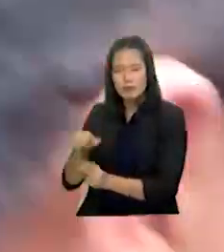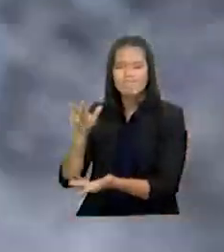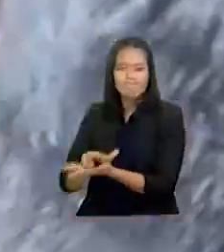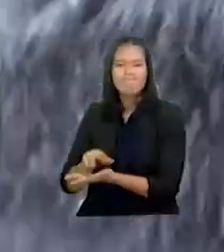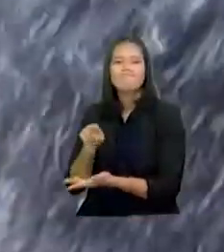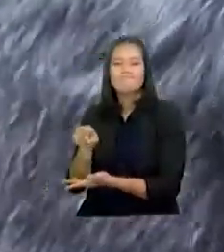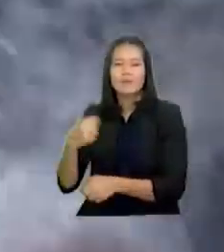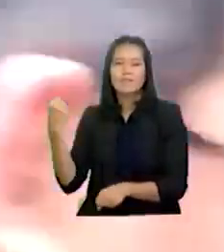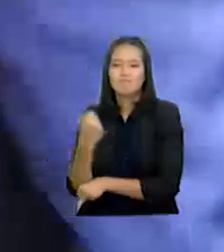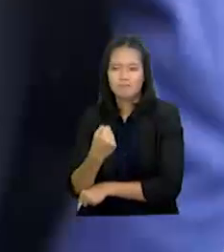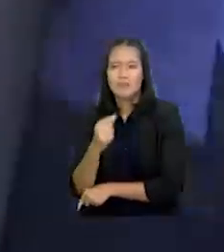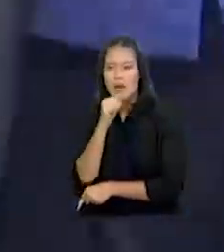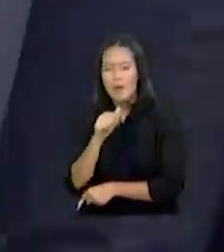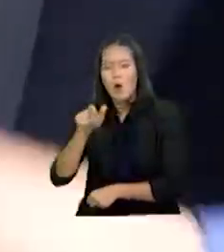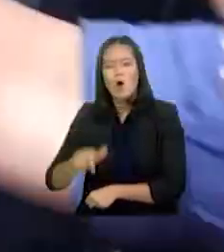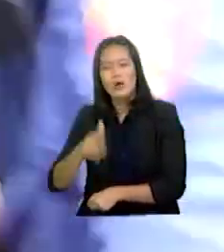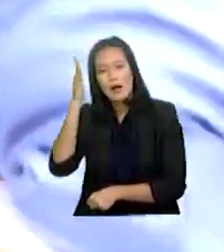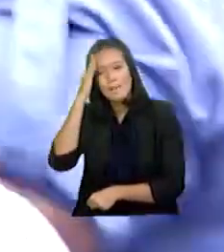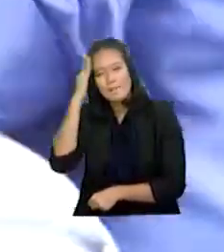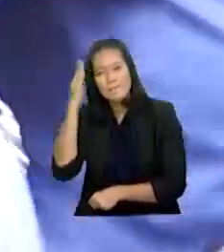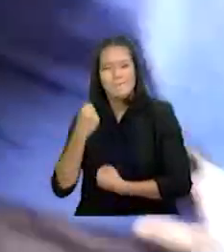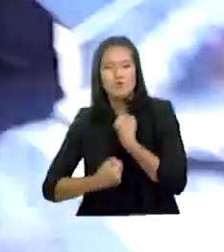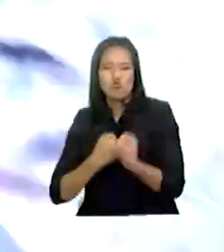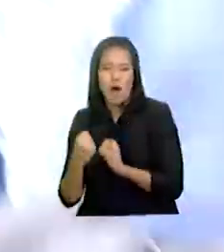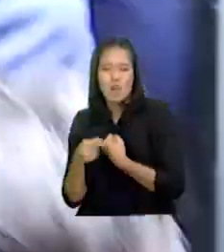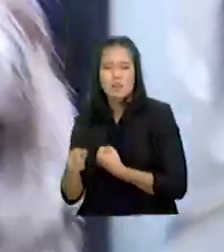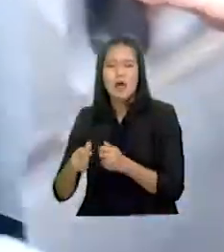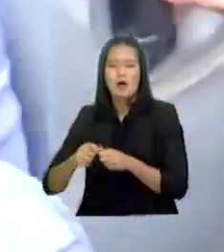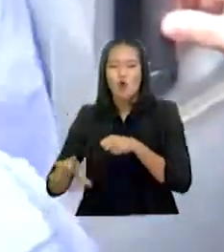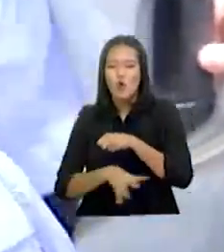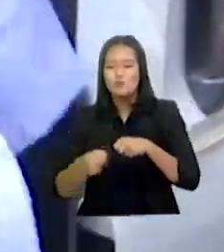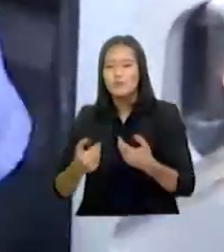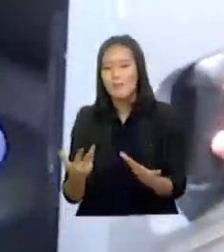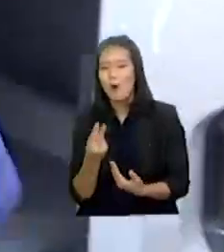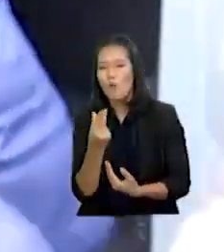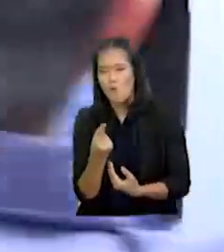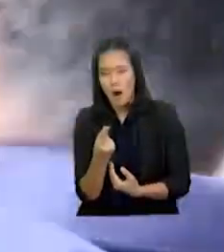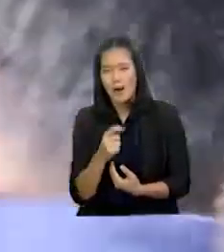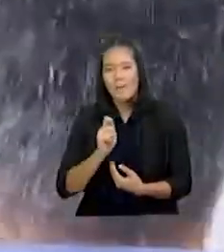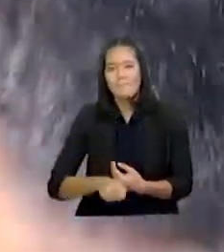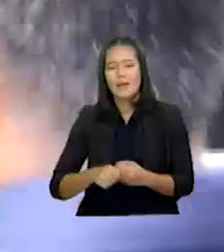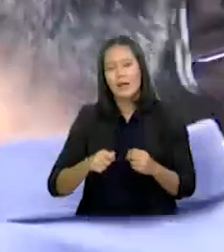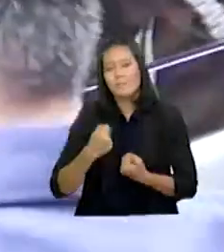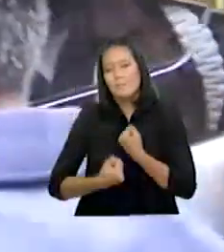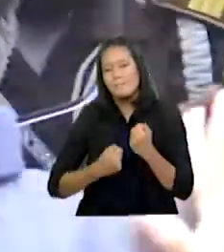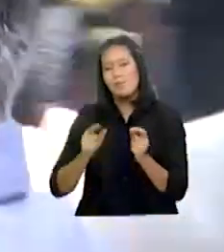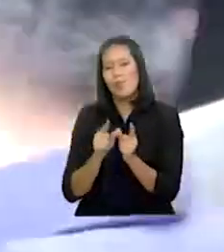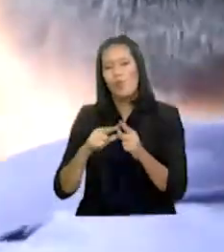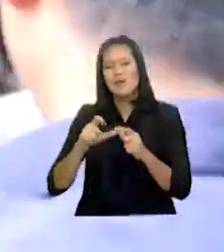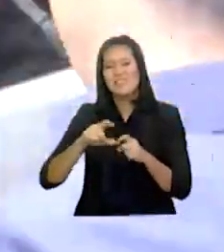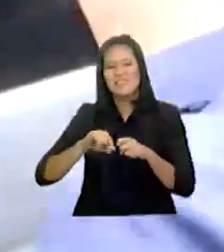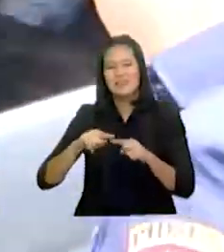selaku dirut PT Misi Mulia Metrikal sebagai tersangka dugaan korupsi penyimpangan dana dalam penggunaan dana PT Waskita Beton Precast